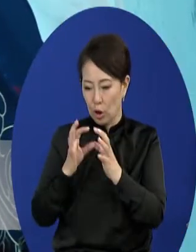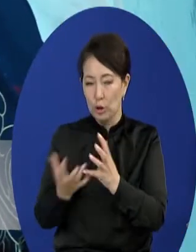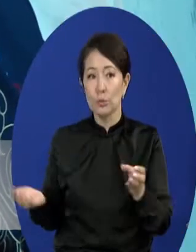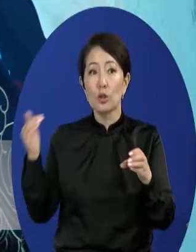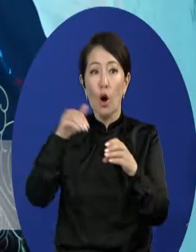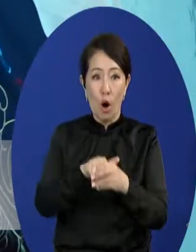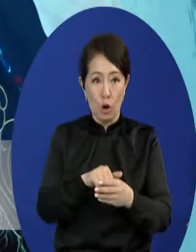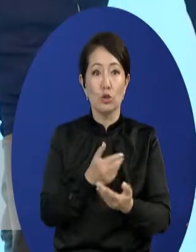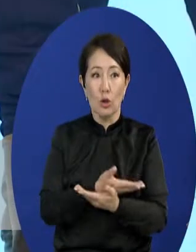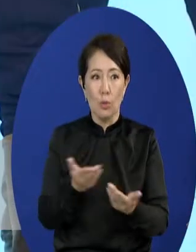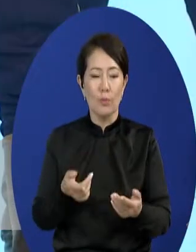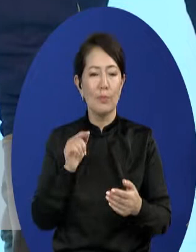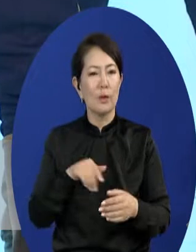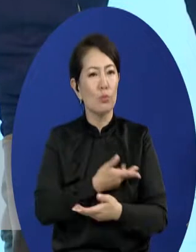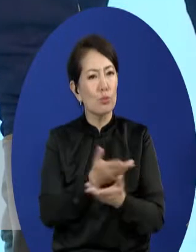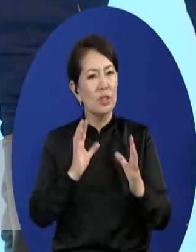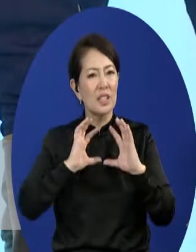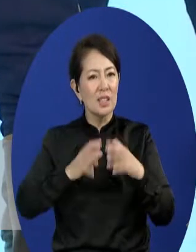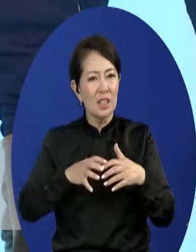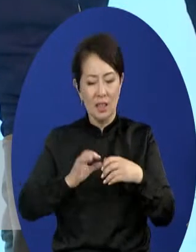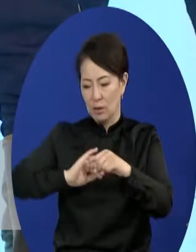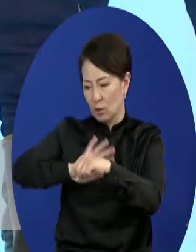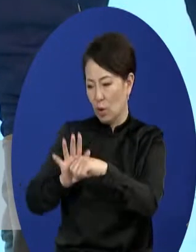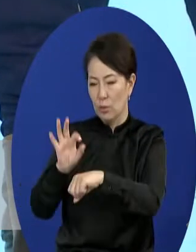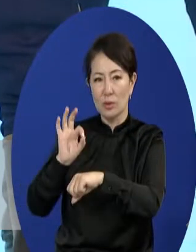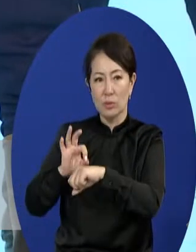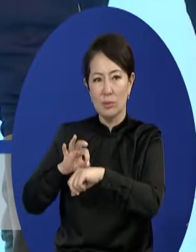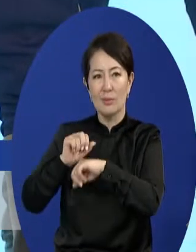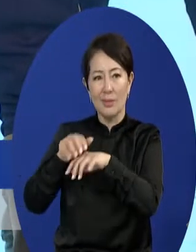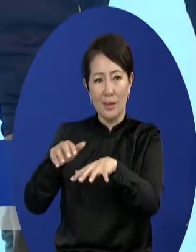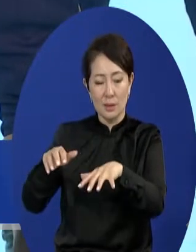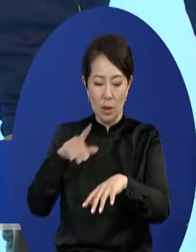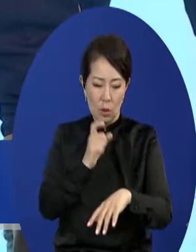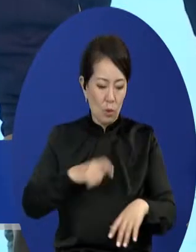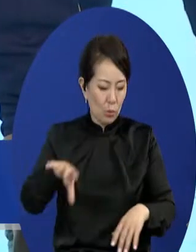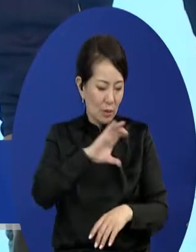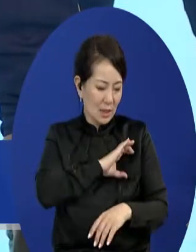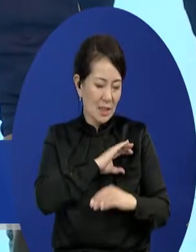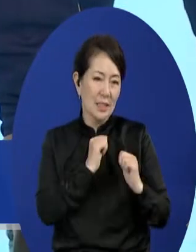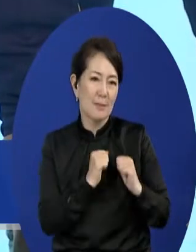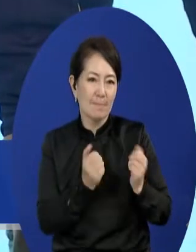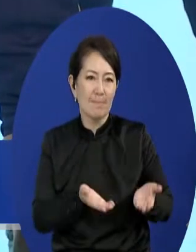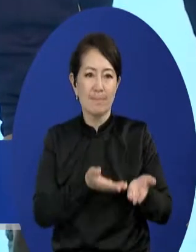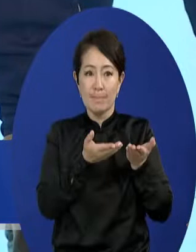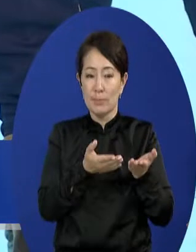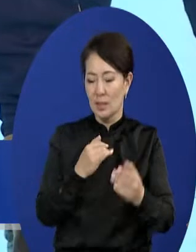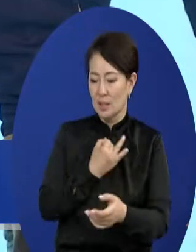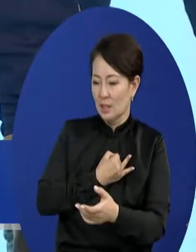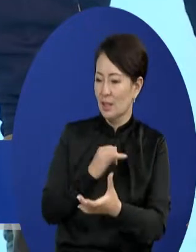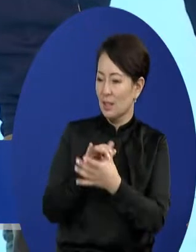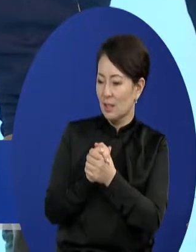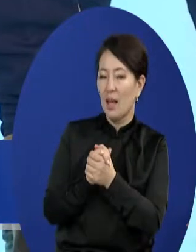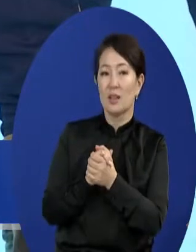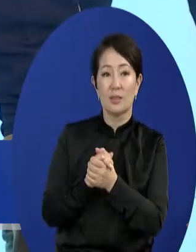байна. Та бүхний дэлхийн нийтэд тархаад байгаа цар тахлын үед ард түмнийхээ сэтгэл санааг өндөрт өргөн итгэл найдварыг